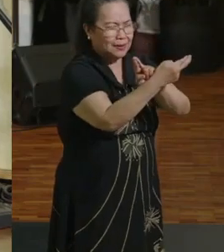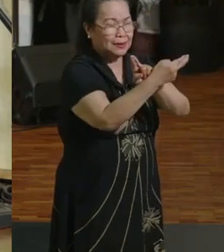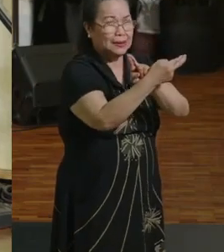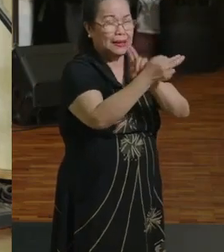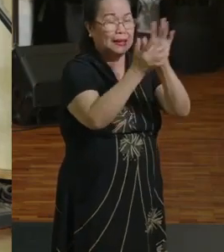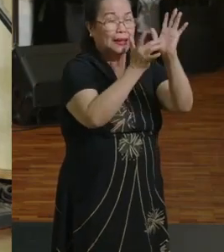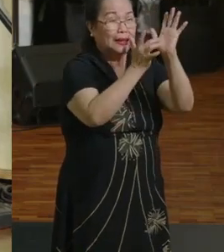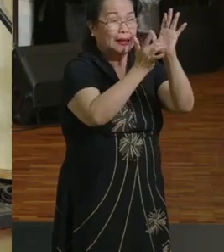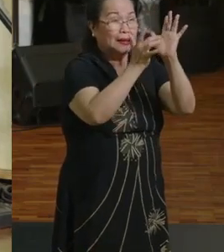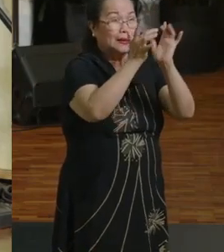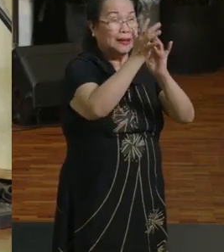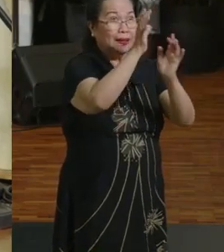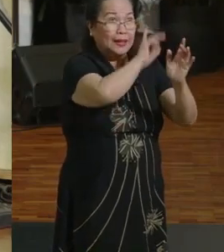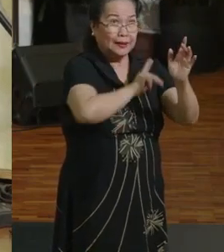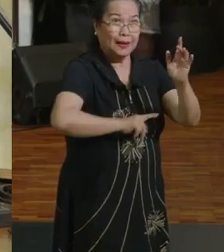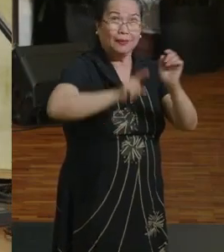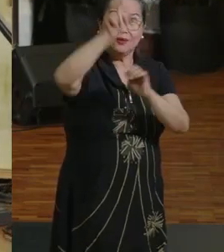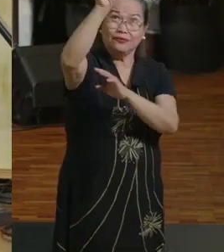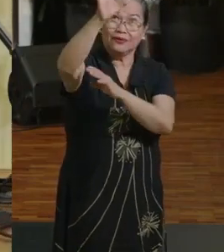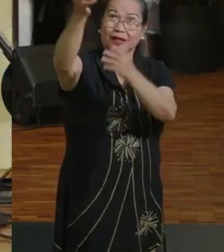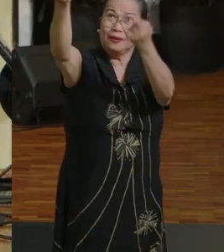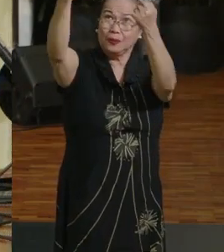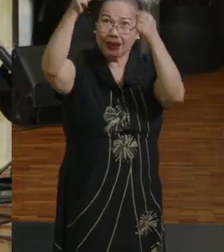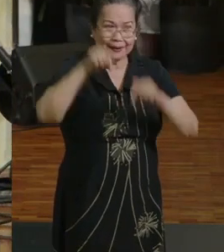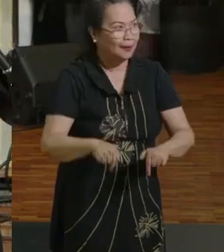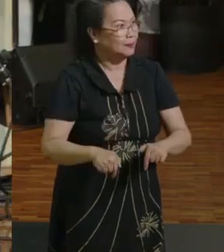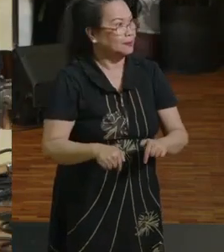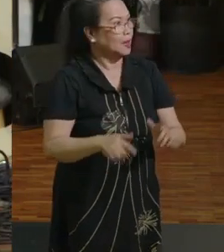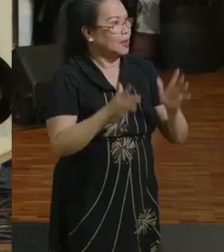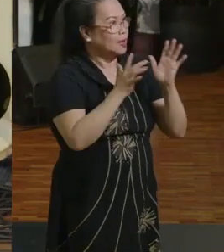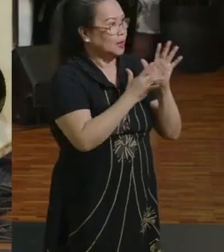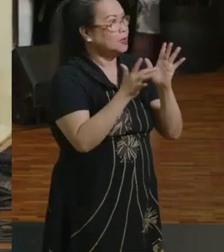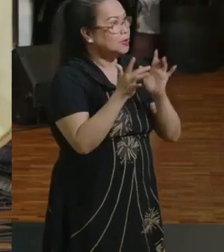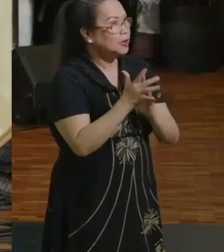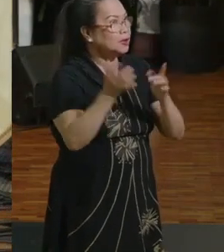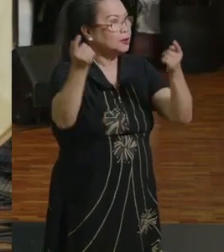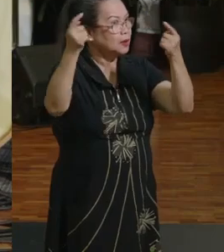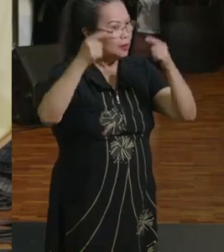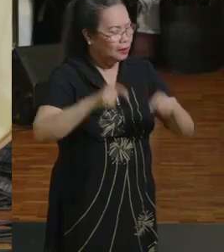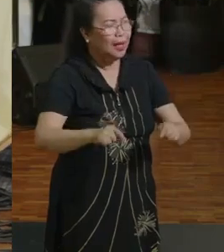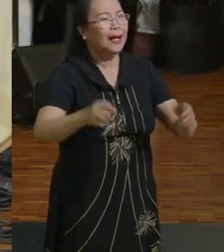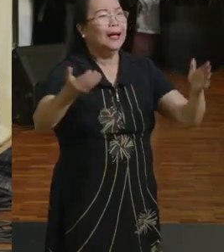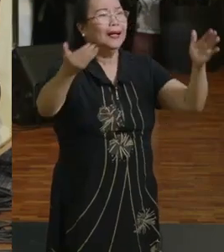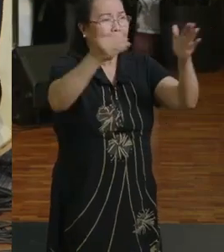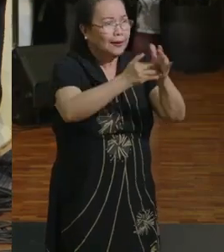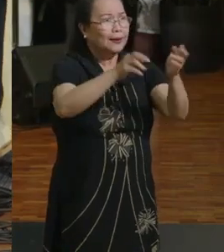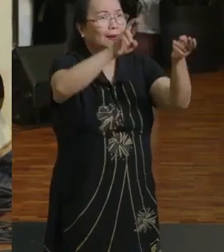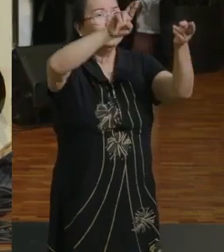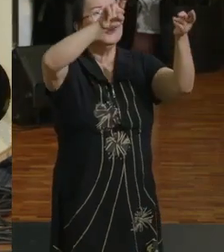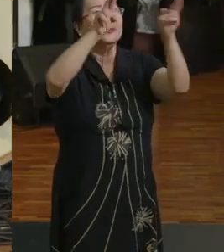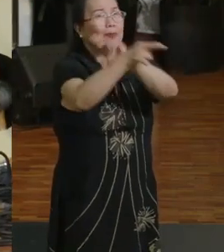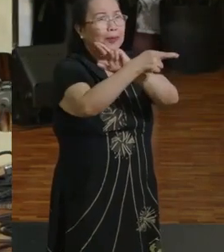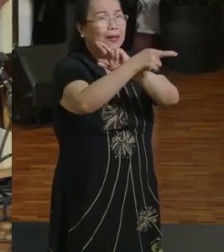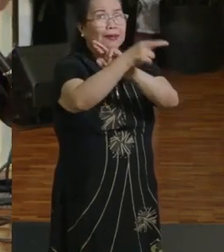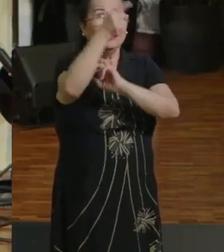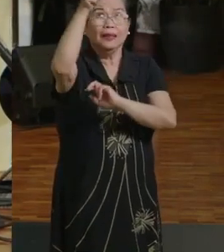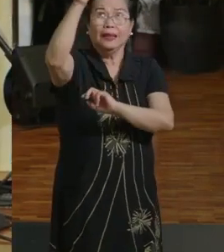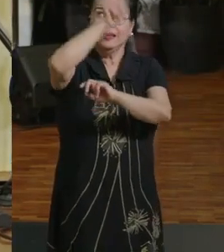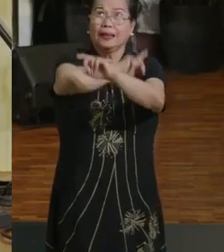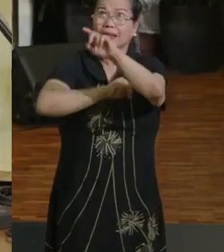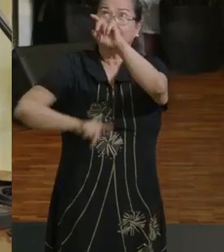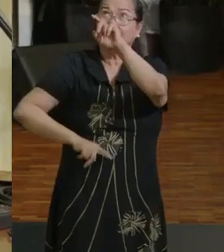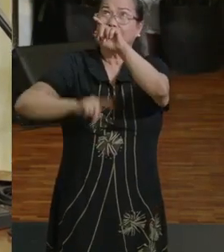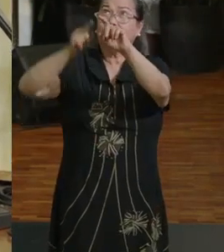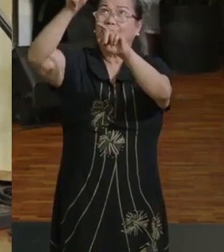na. Nung dumating si Jesus, sabi niya, repent, for the kingdom of God